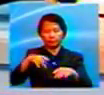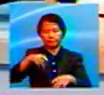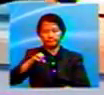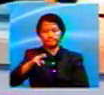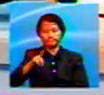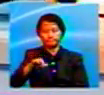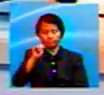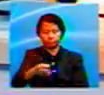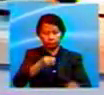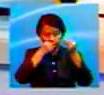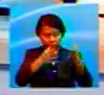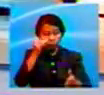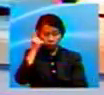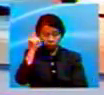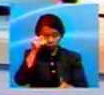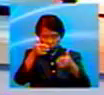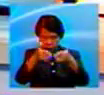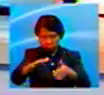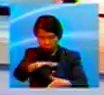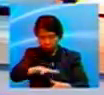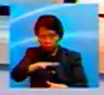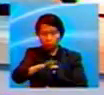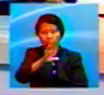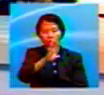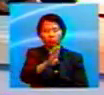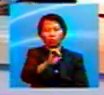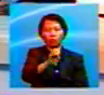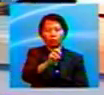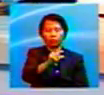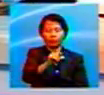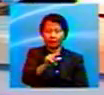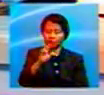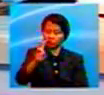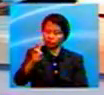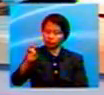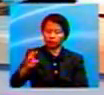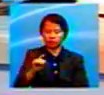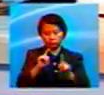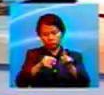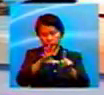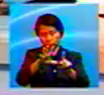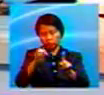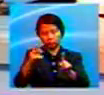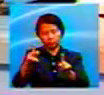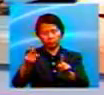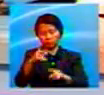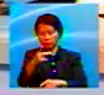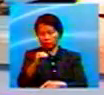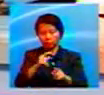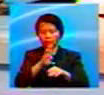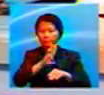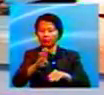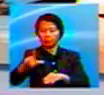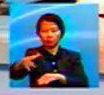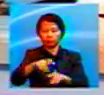berkuasa memaklumkan mereka mengetahui posisi anggaran Boeing 777 kira-kira 1,550 km di barat laut yang